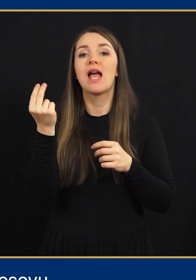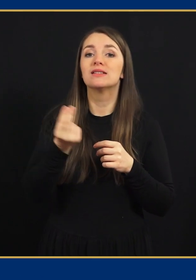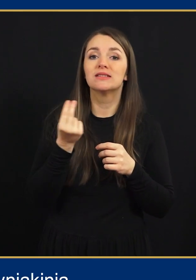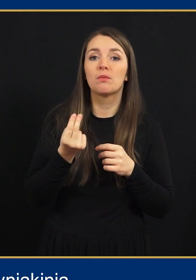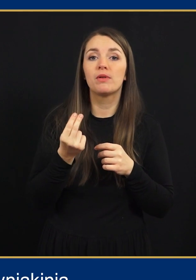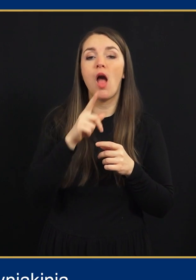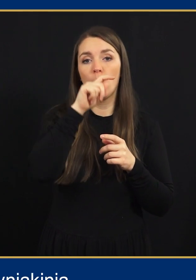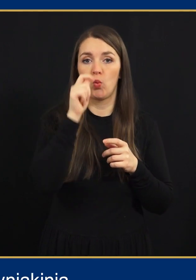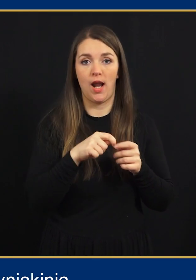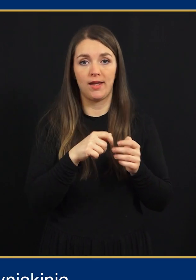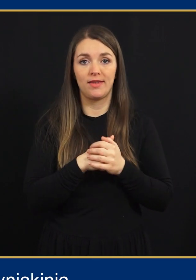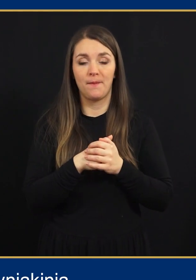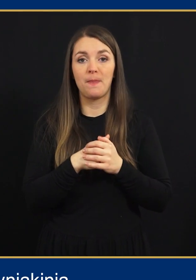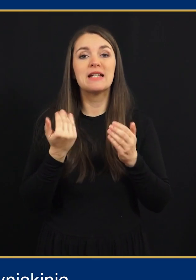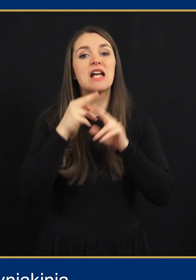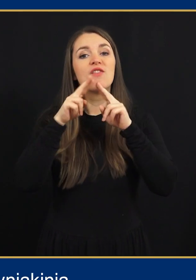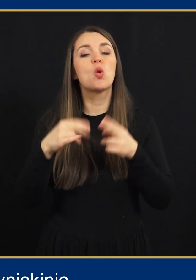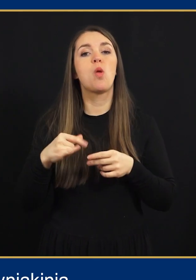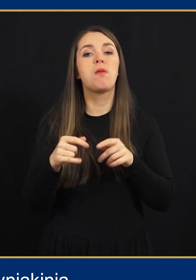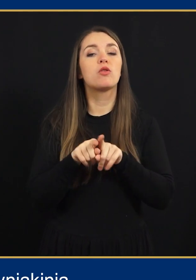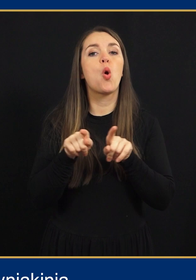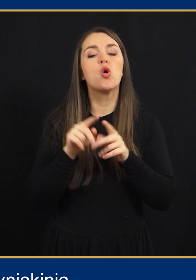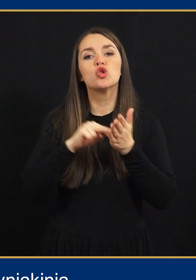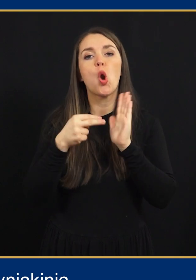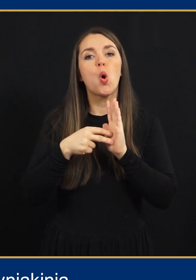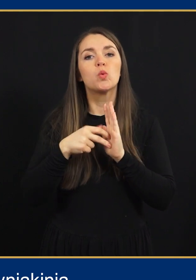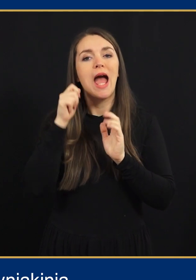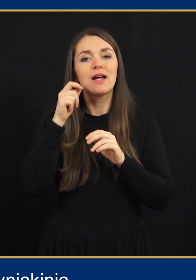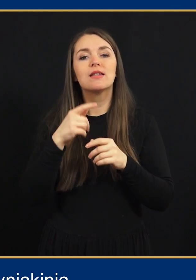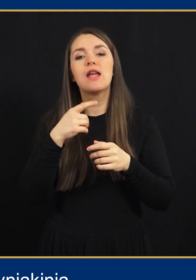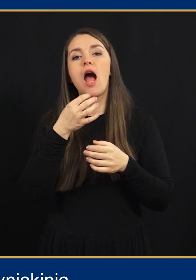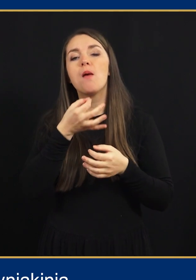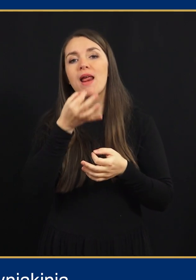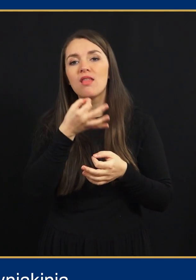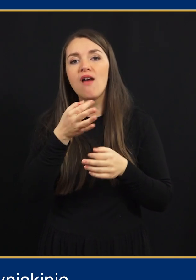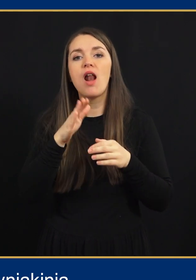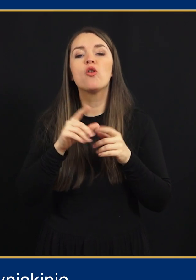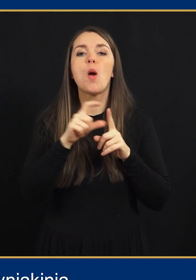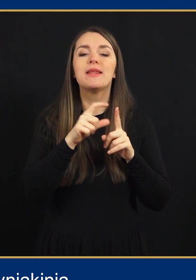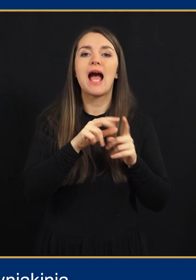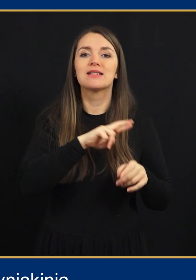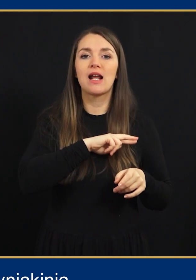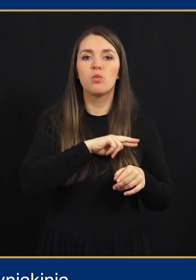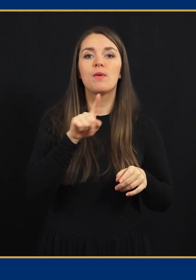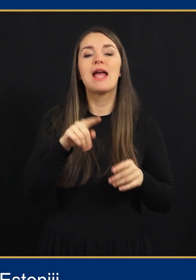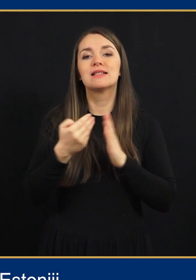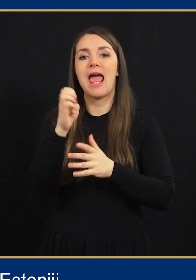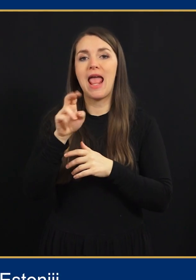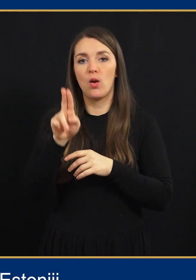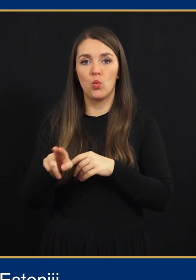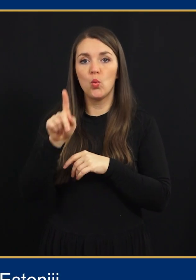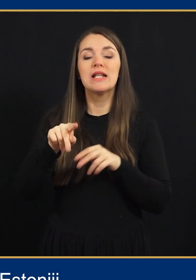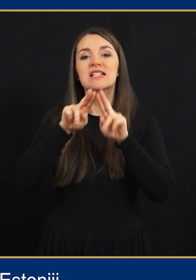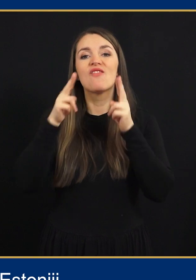Ukrajini. Za Svetovno banko je kot strokovnjakinja predavala v Dominikanski republiki in za EU in